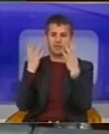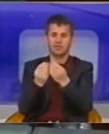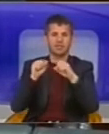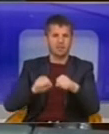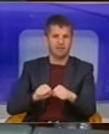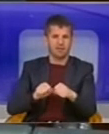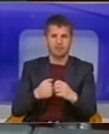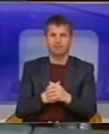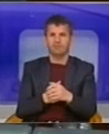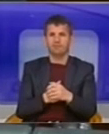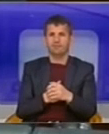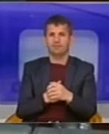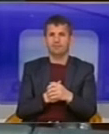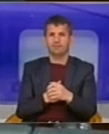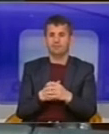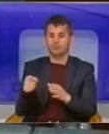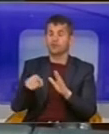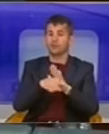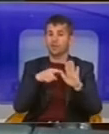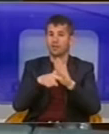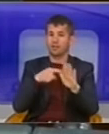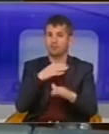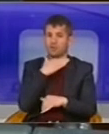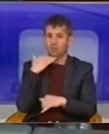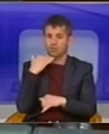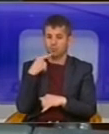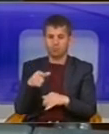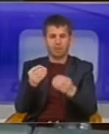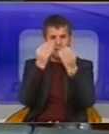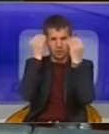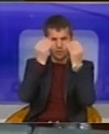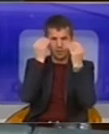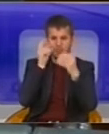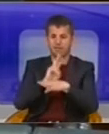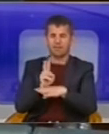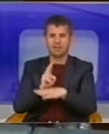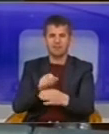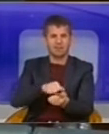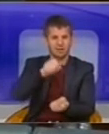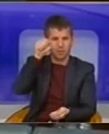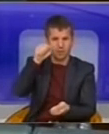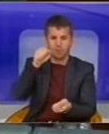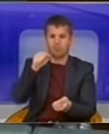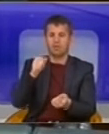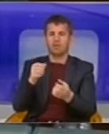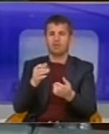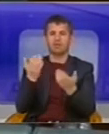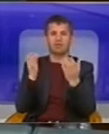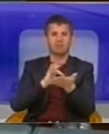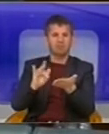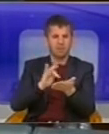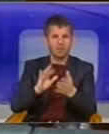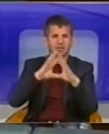normale. Dukuritë e shumëta negative në fushën e arsimit, si falsifikimi i diplomave, analfabetizmi